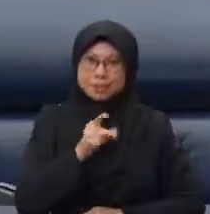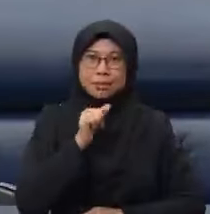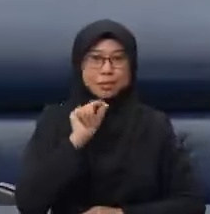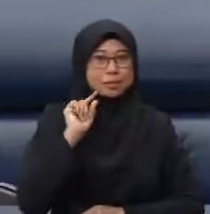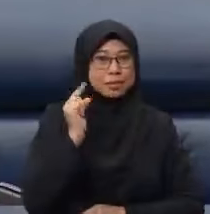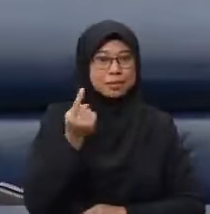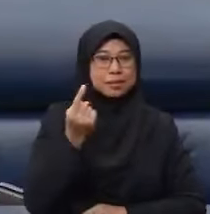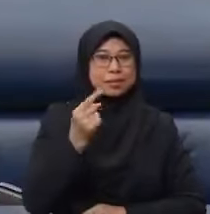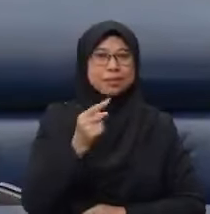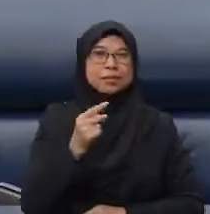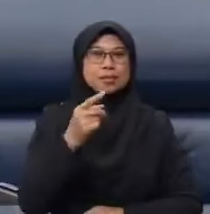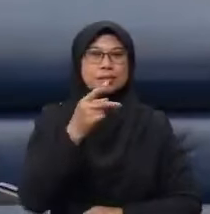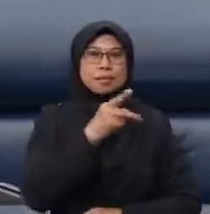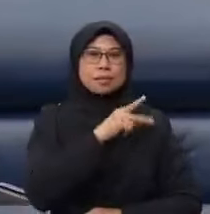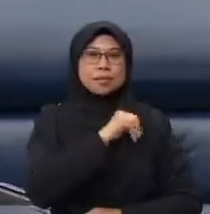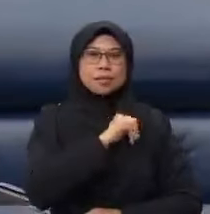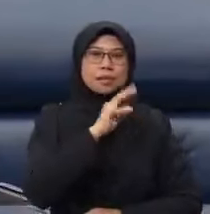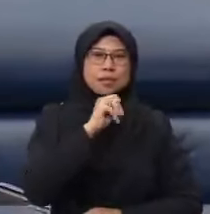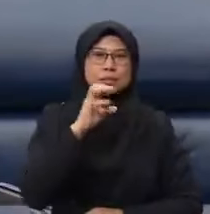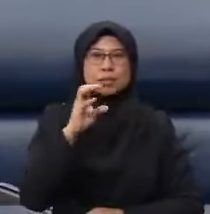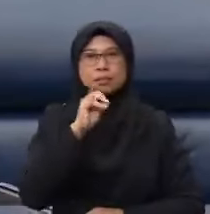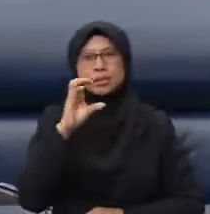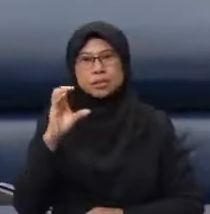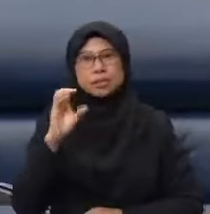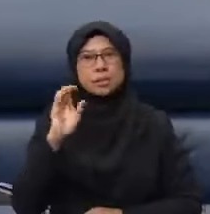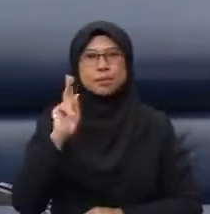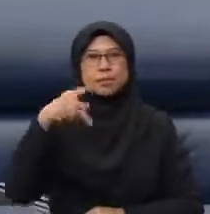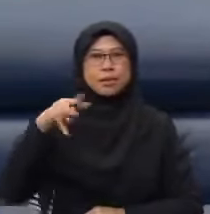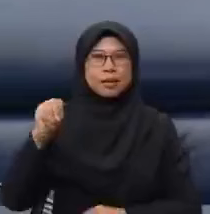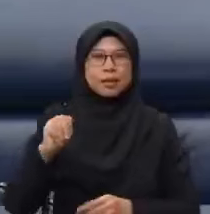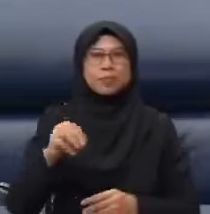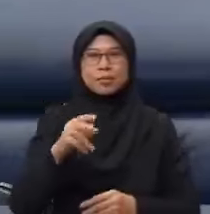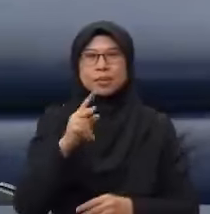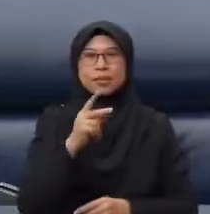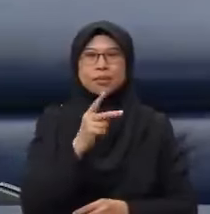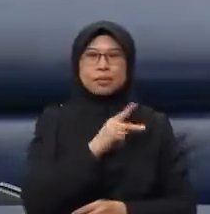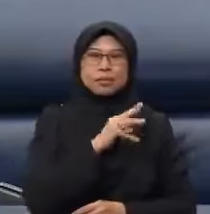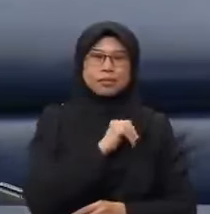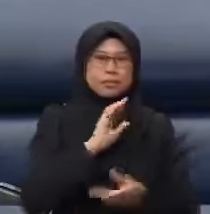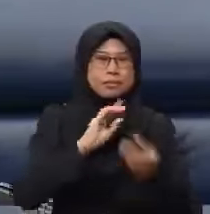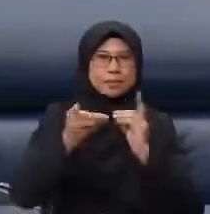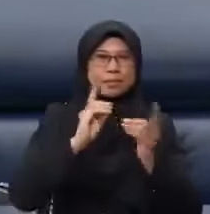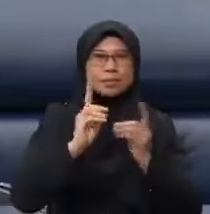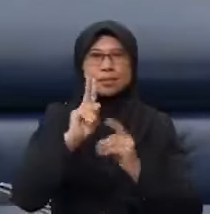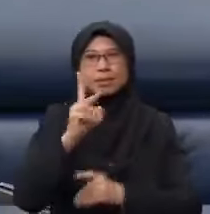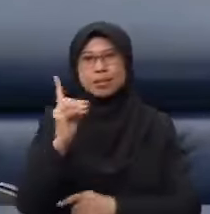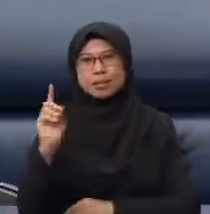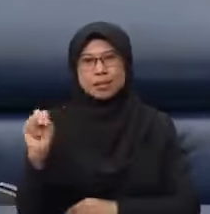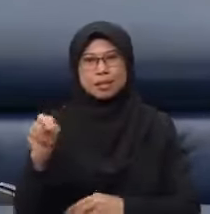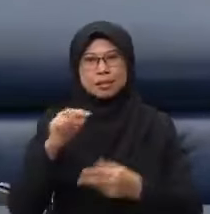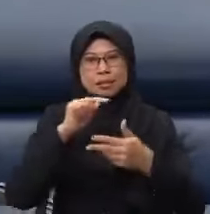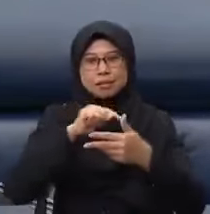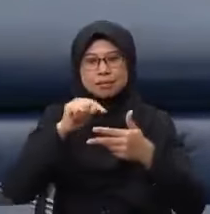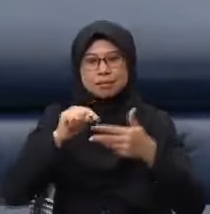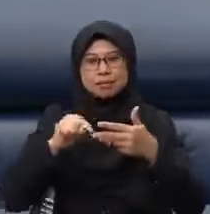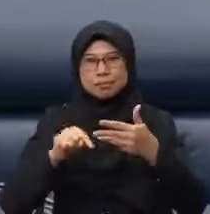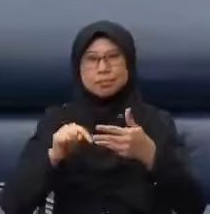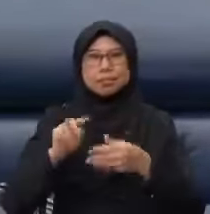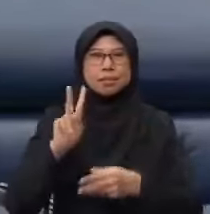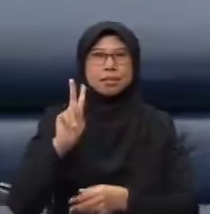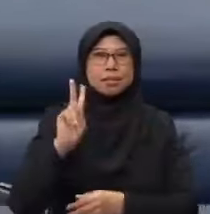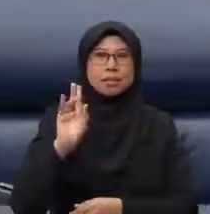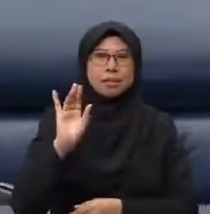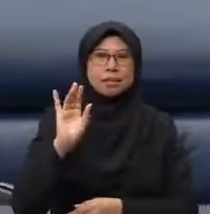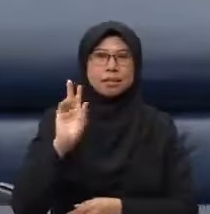melibatkan Kementerian komunikasi Kementerian Pendidikan malah Kementerian digital Kementerian Dalam Negeri dan juga Kementerian pengajian